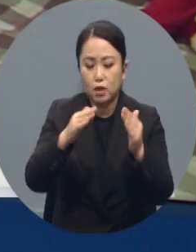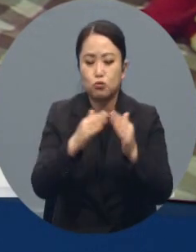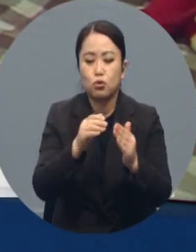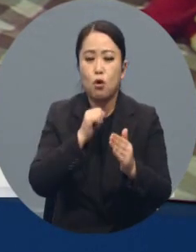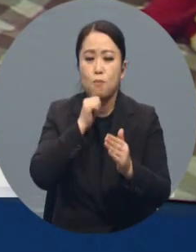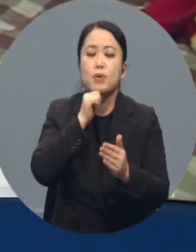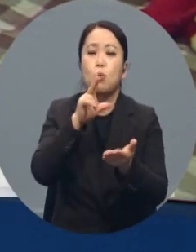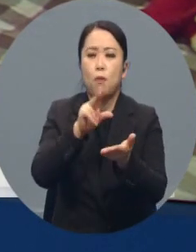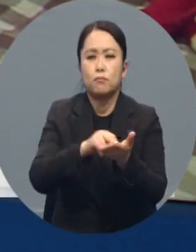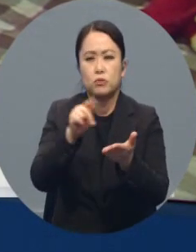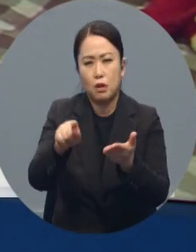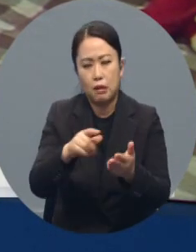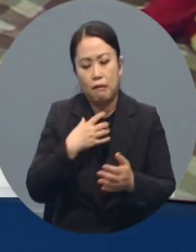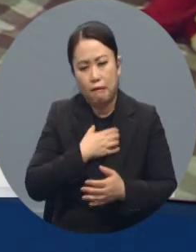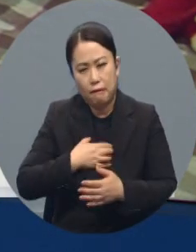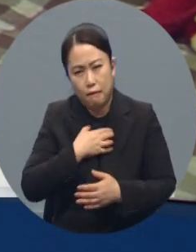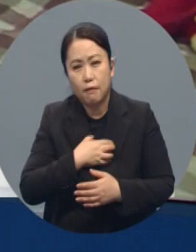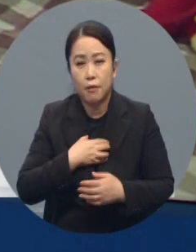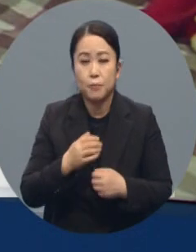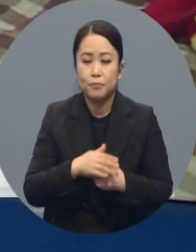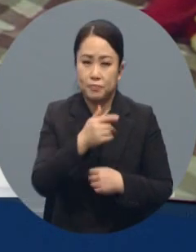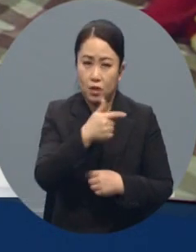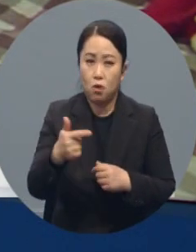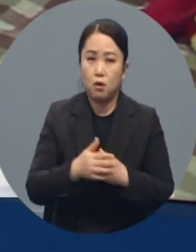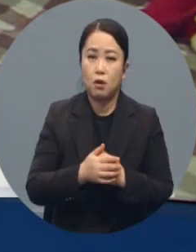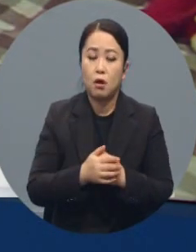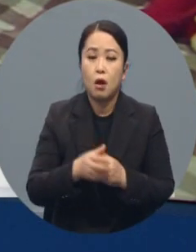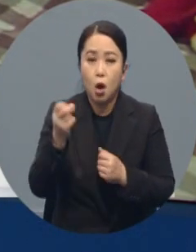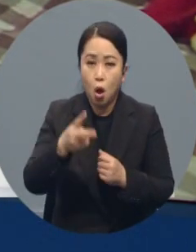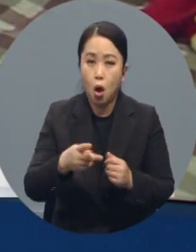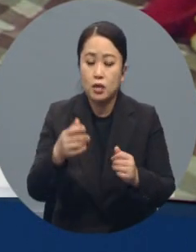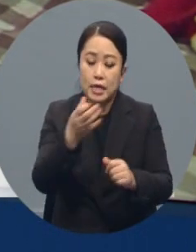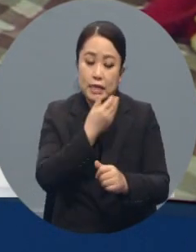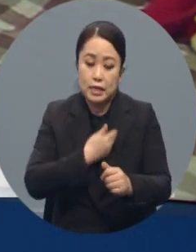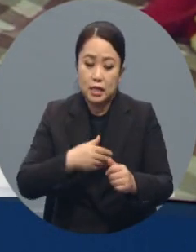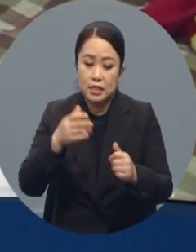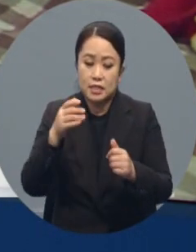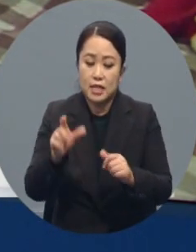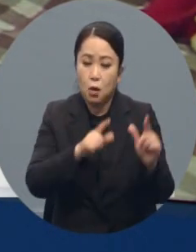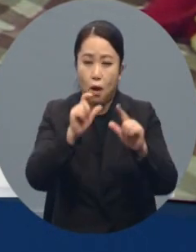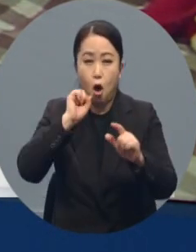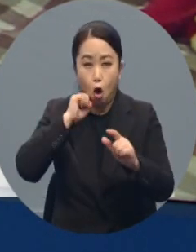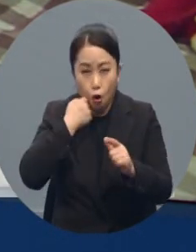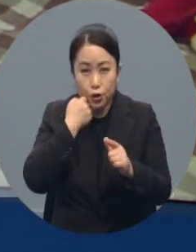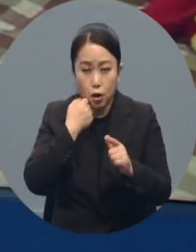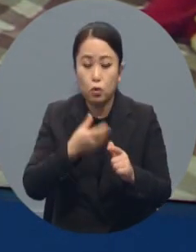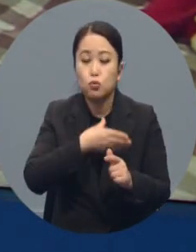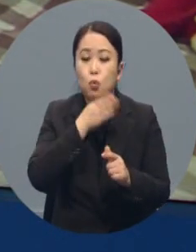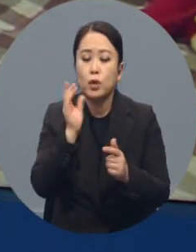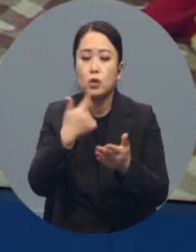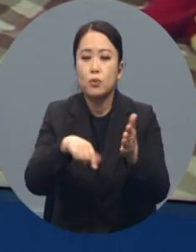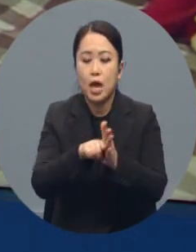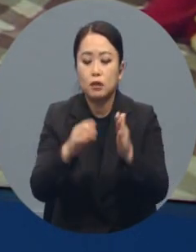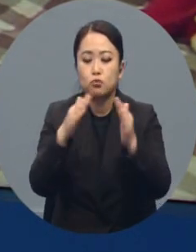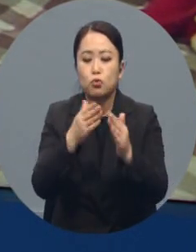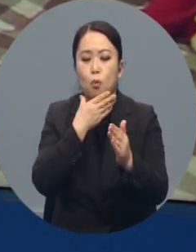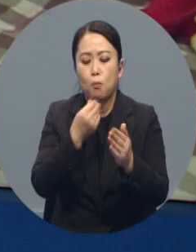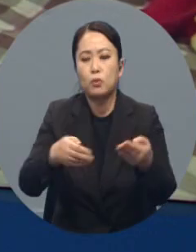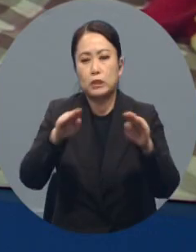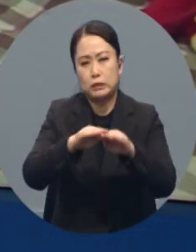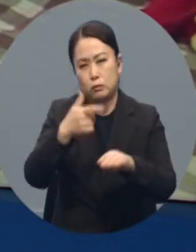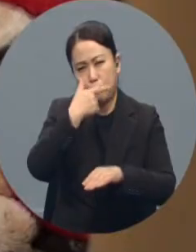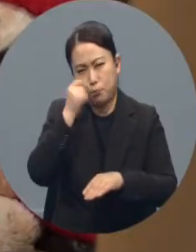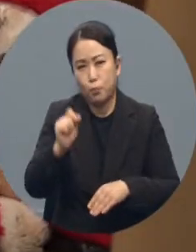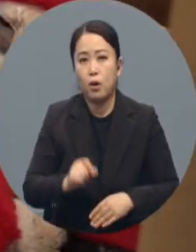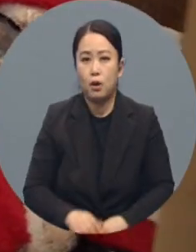특히 우려할 만한 수준이란 지적입니다 저소득층 노인을 위한 주거복지시설도 부족합니다 정은주 기자입니다